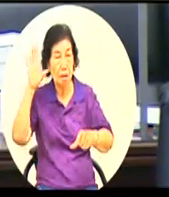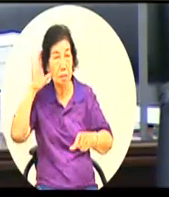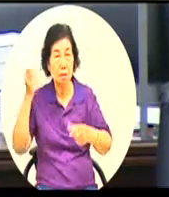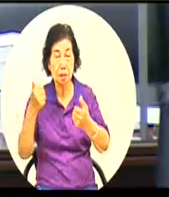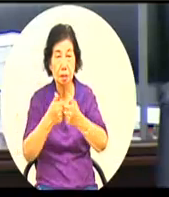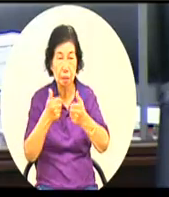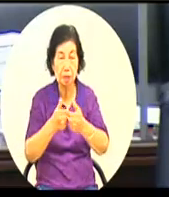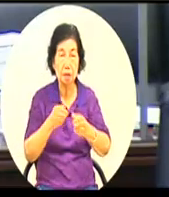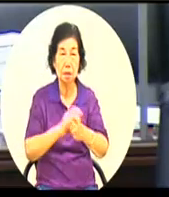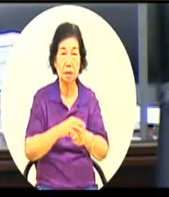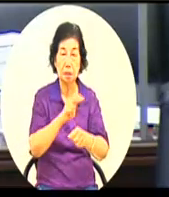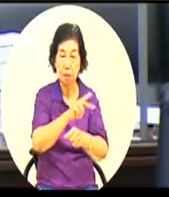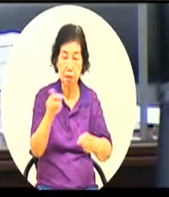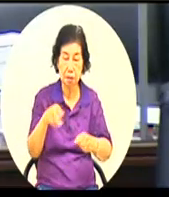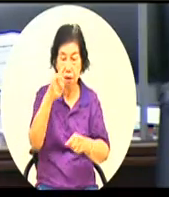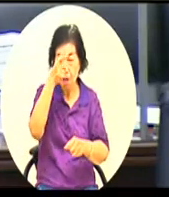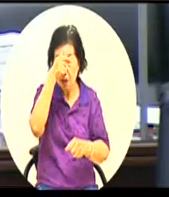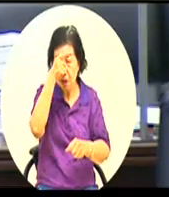来，